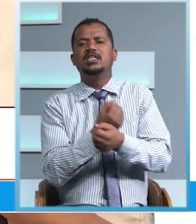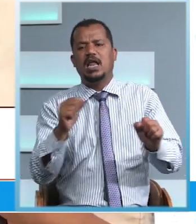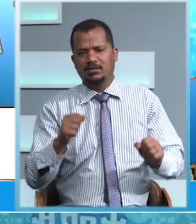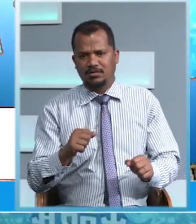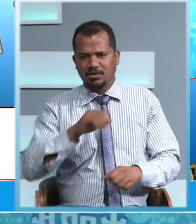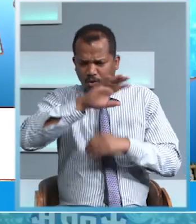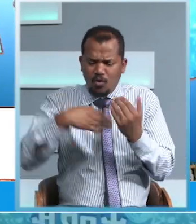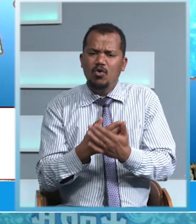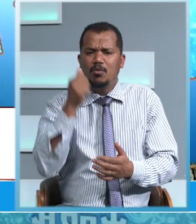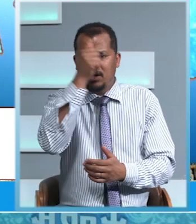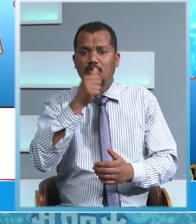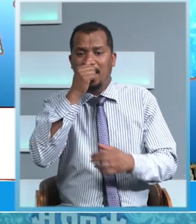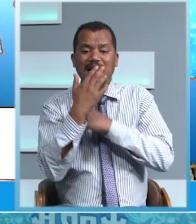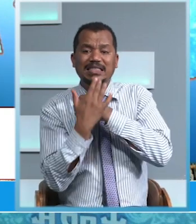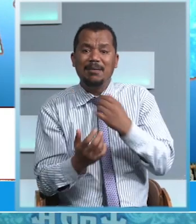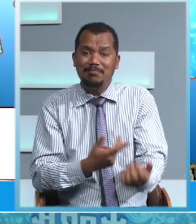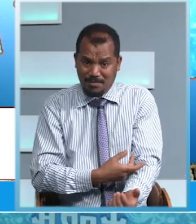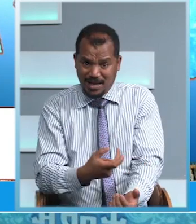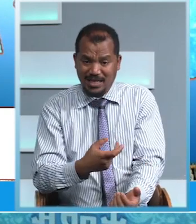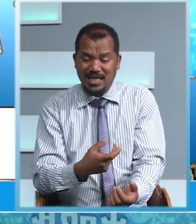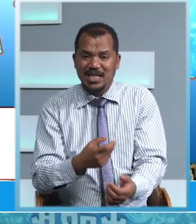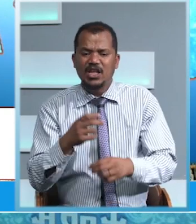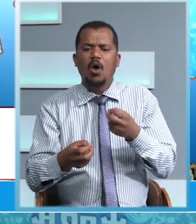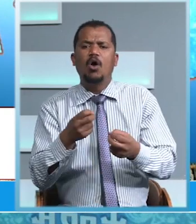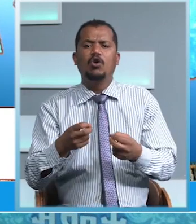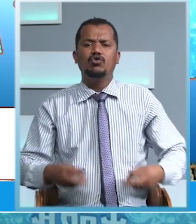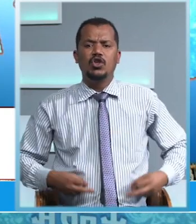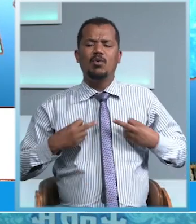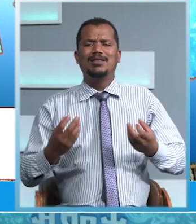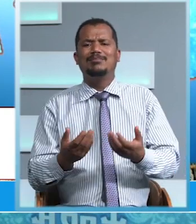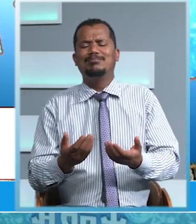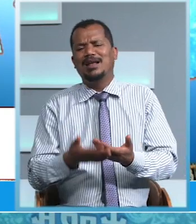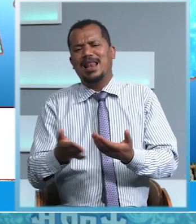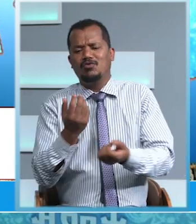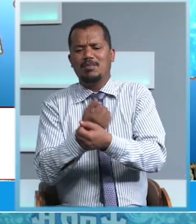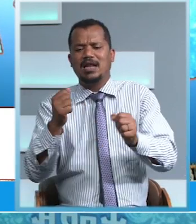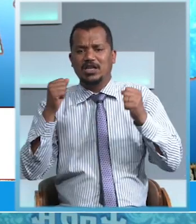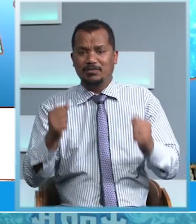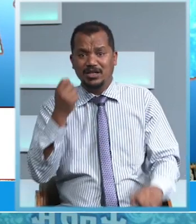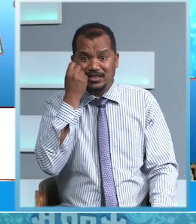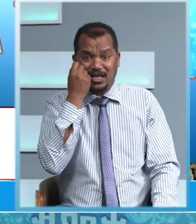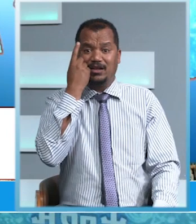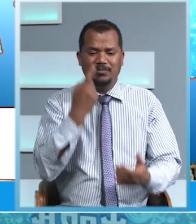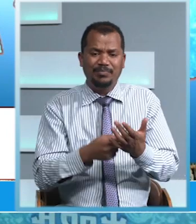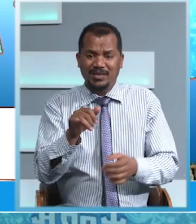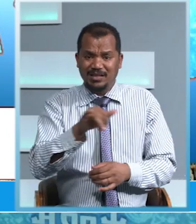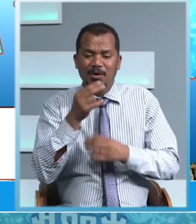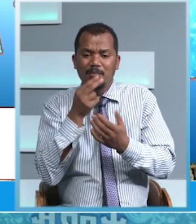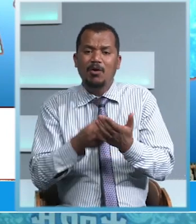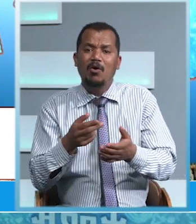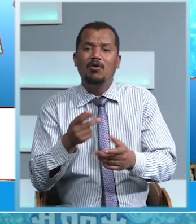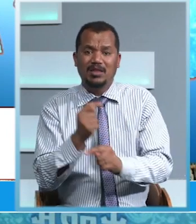ይድናል ሁሉም ኢትዮጵያዊ ደም በመለገስ የወገኑን ህይወት በቀላሉ ማትረፍ እንደሚችል ተገንዝቦ